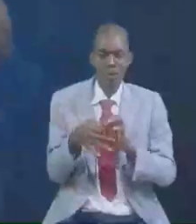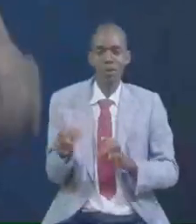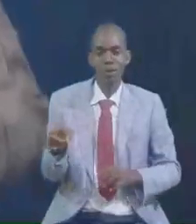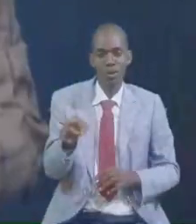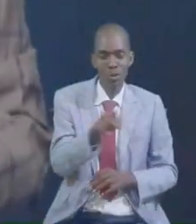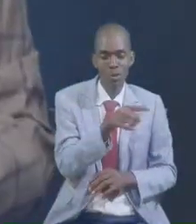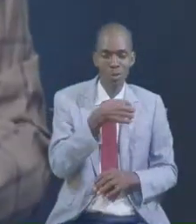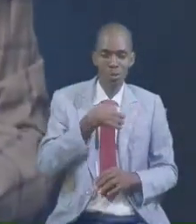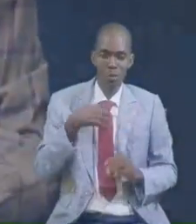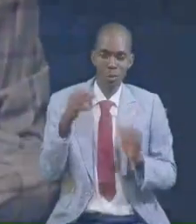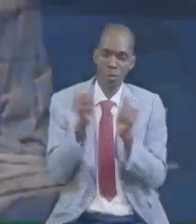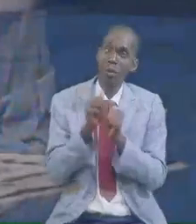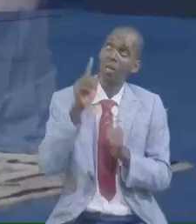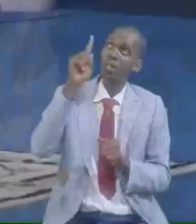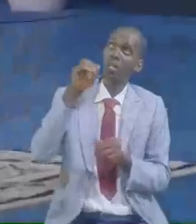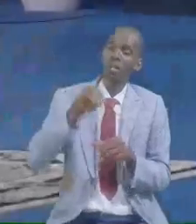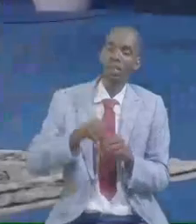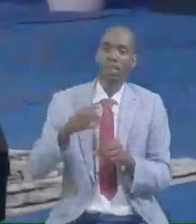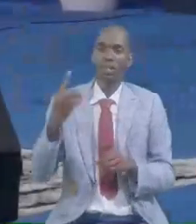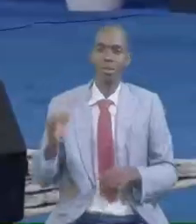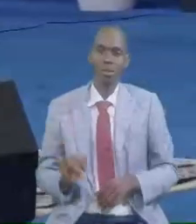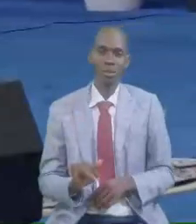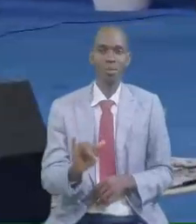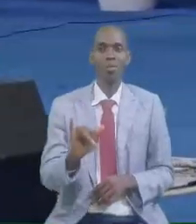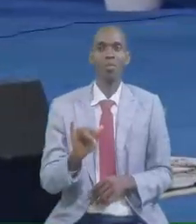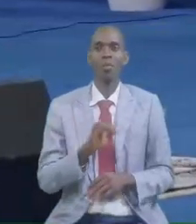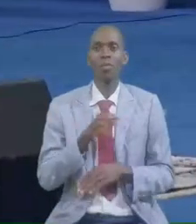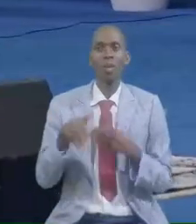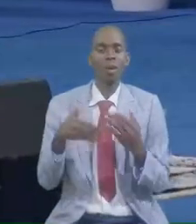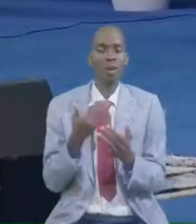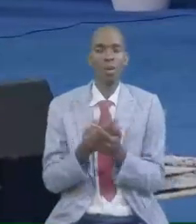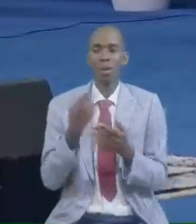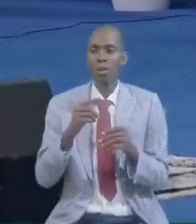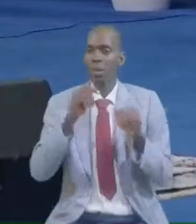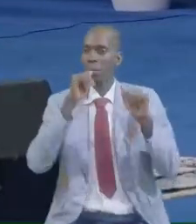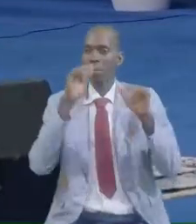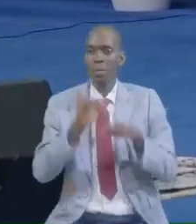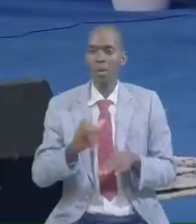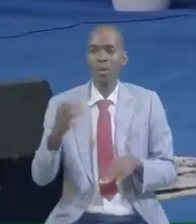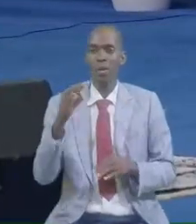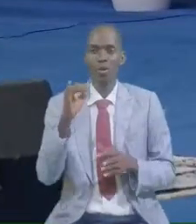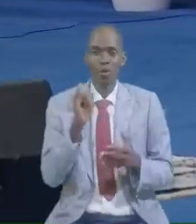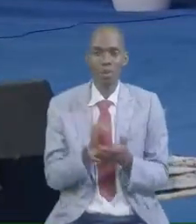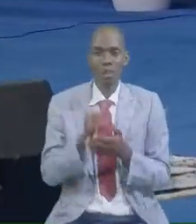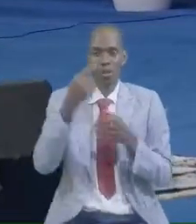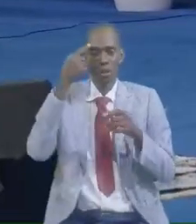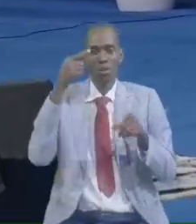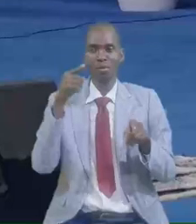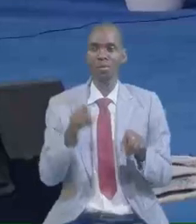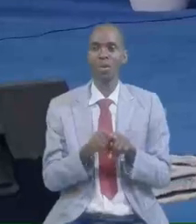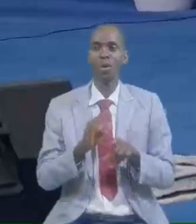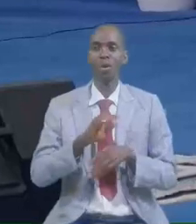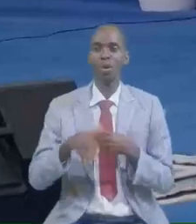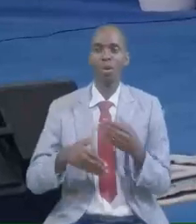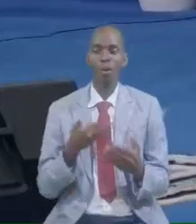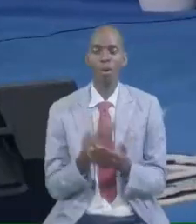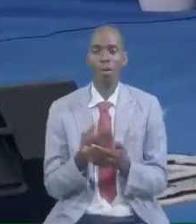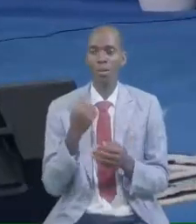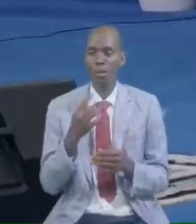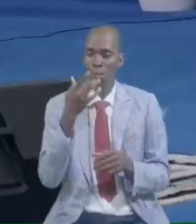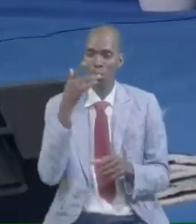te joigne à lui au ciel dans l'éternité. Toutes les bénédictions de cette alliance, toutes